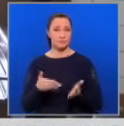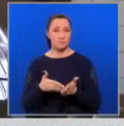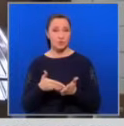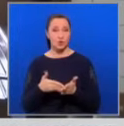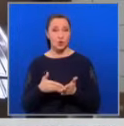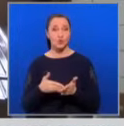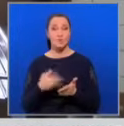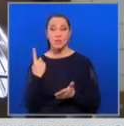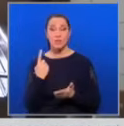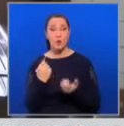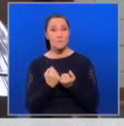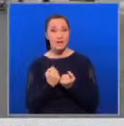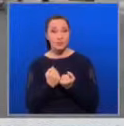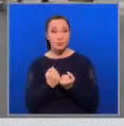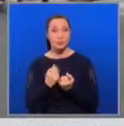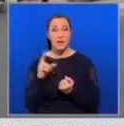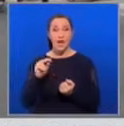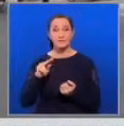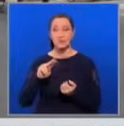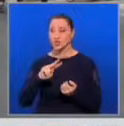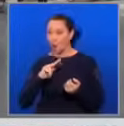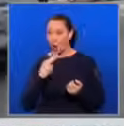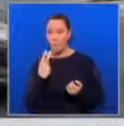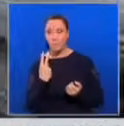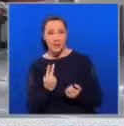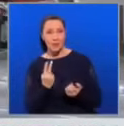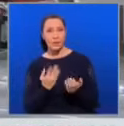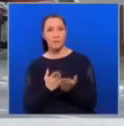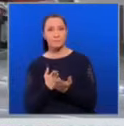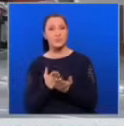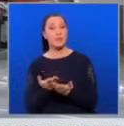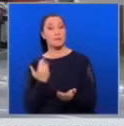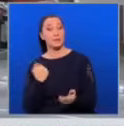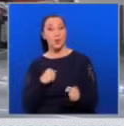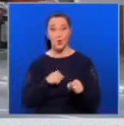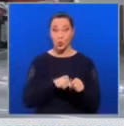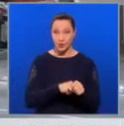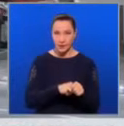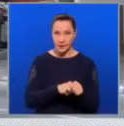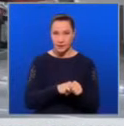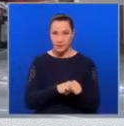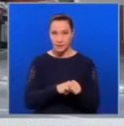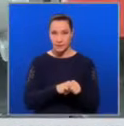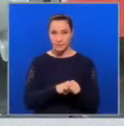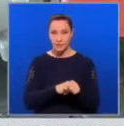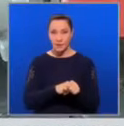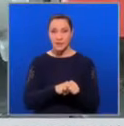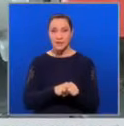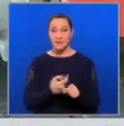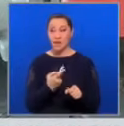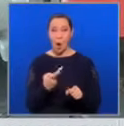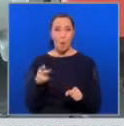на едно място прохора казва че тя се е обърнала непосредствено преди удара с обратната си